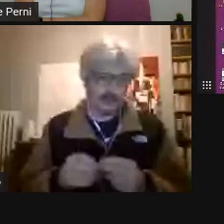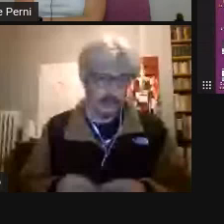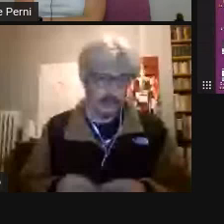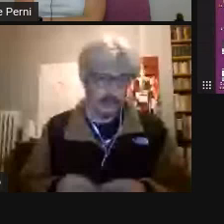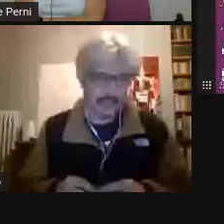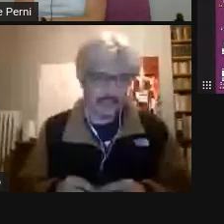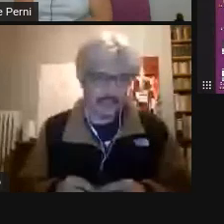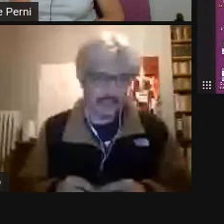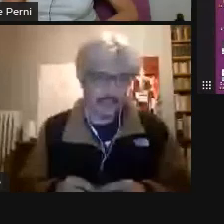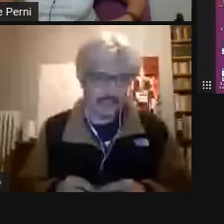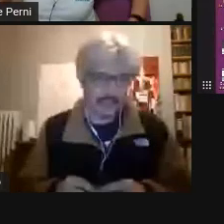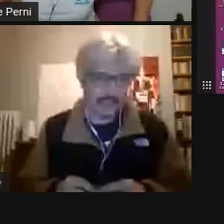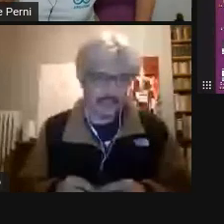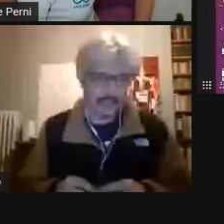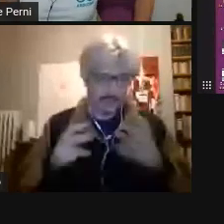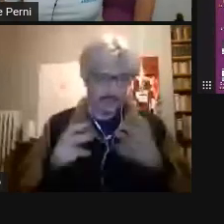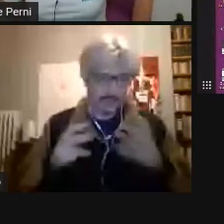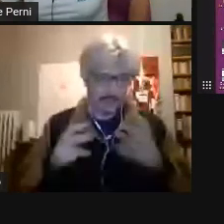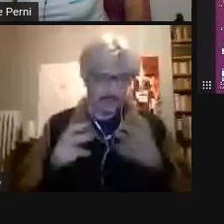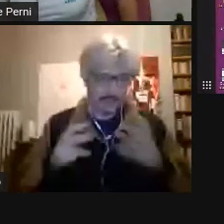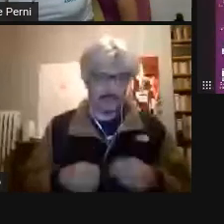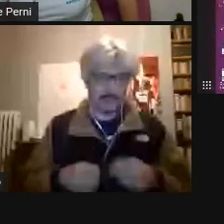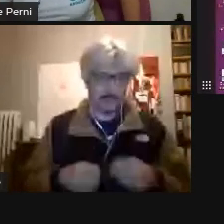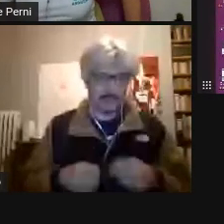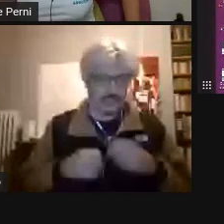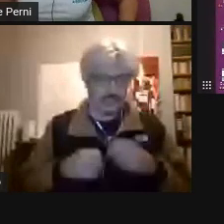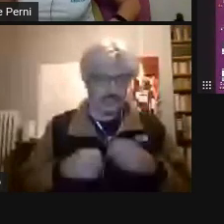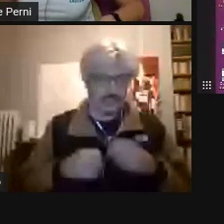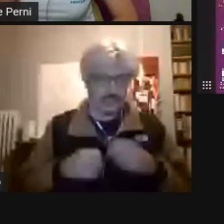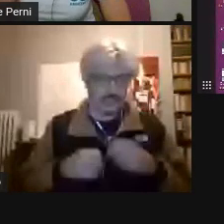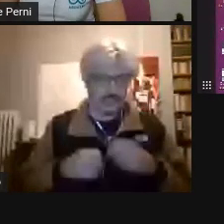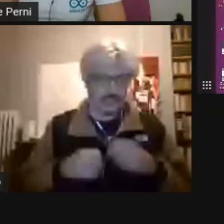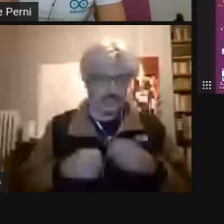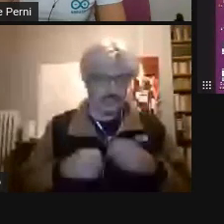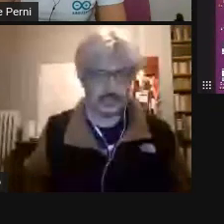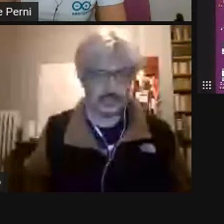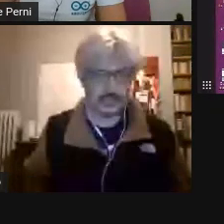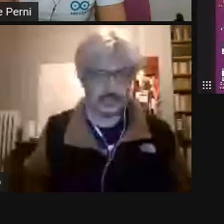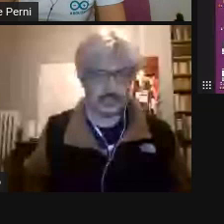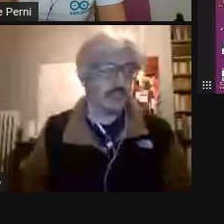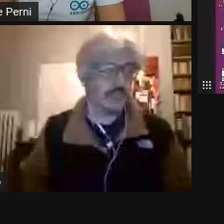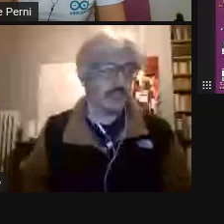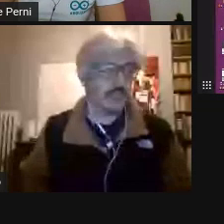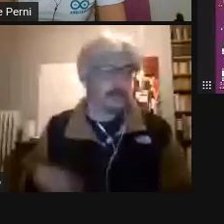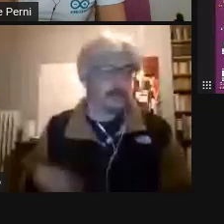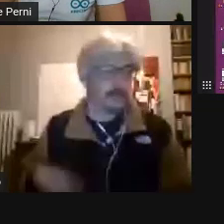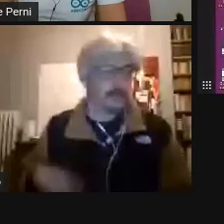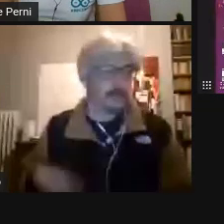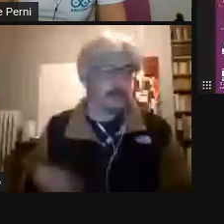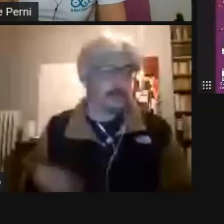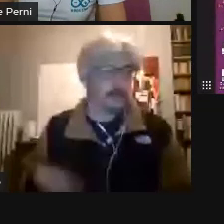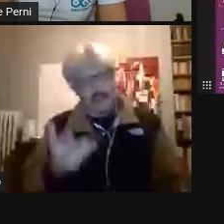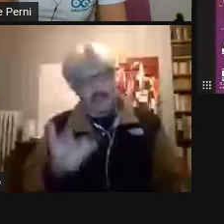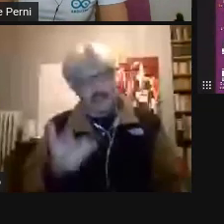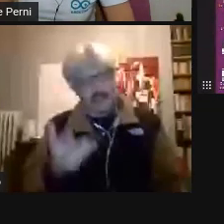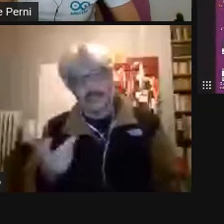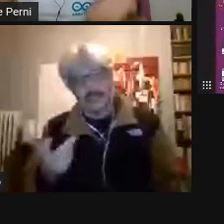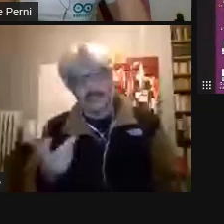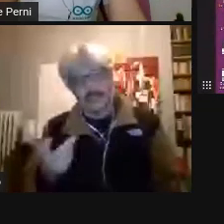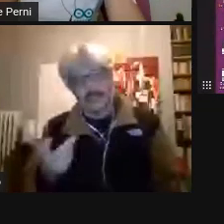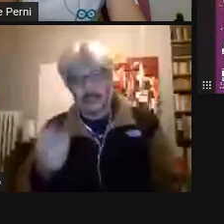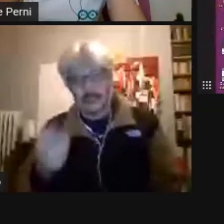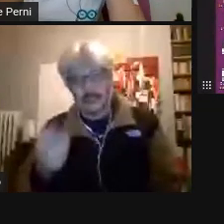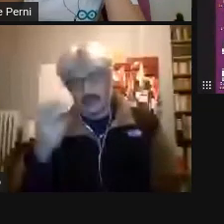dentro abbia una pila non si capisce perché nonostante si parli tanto di artigianato digitale poi diciamo per noi è il